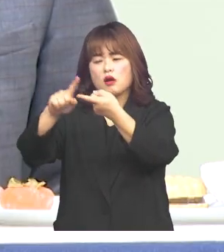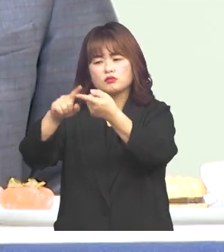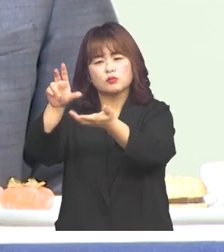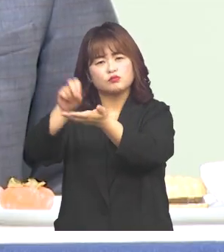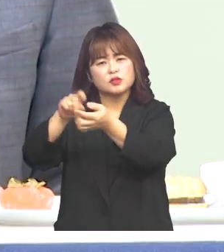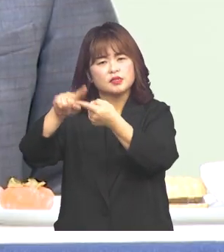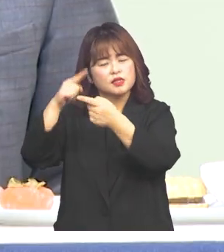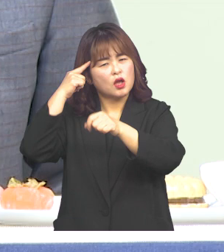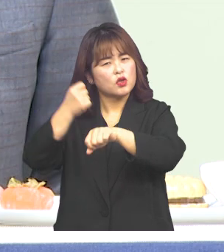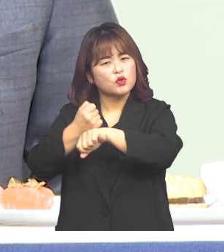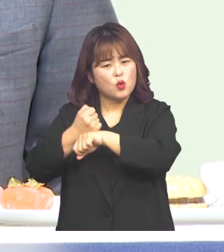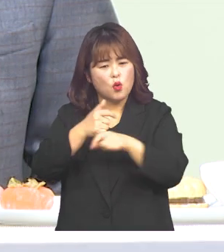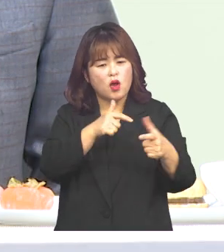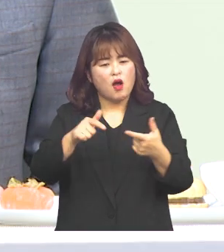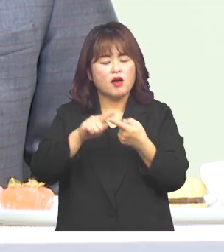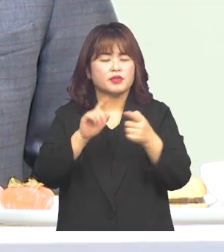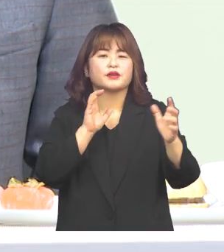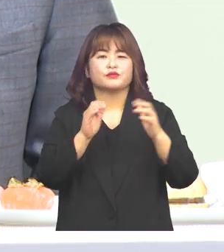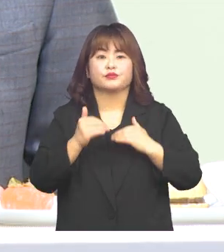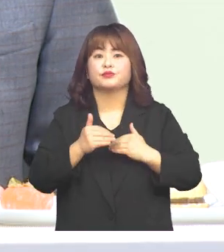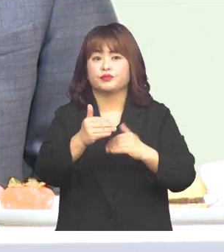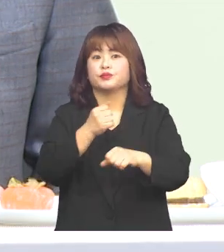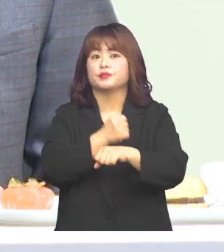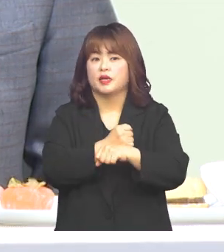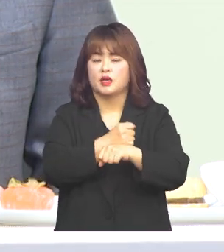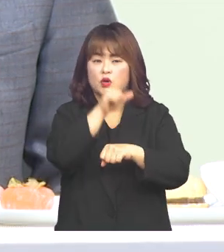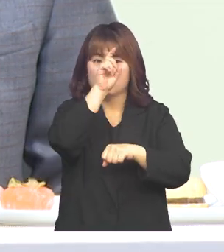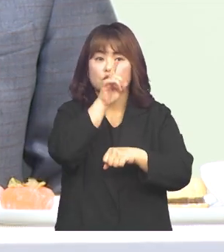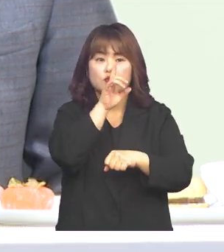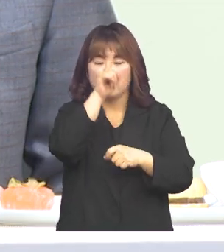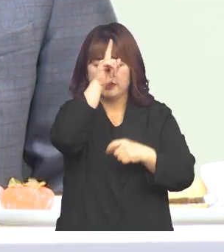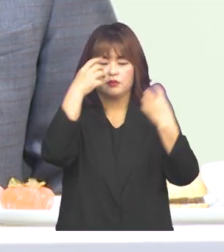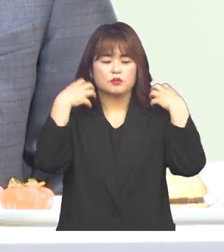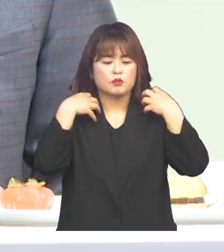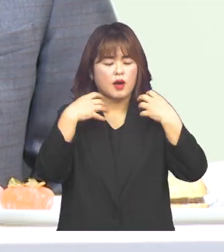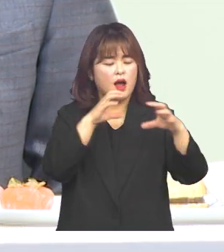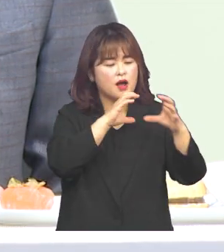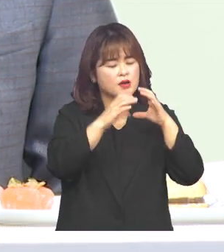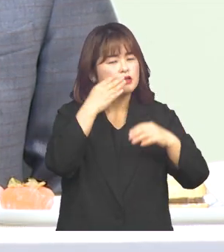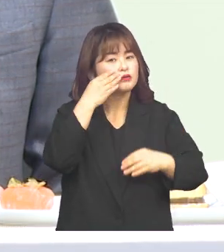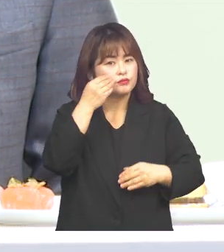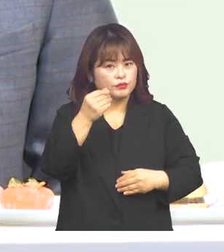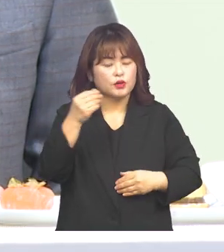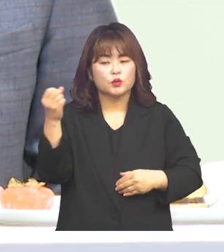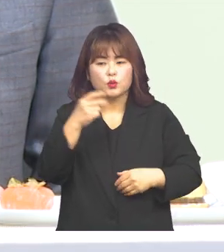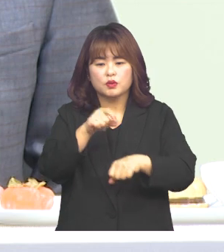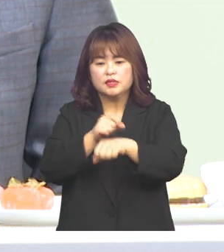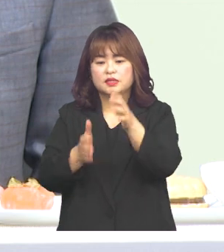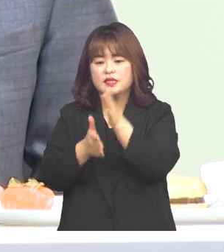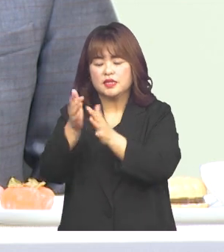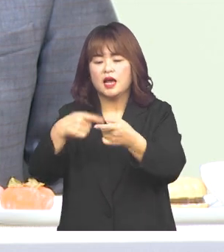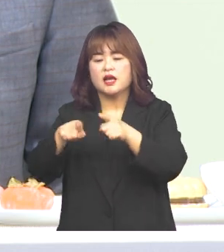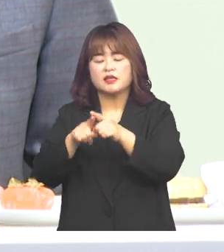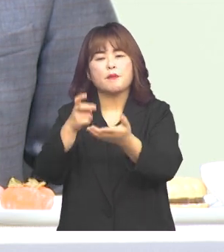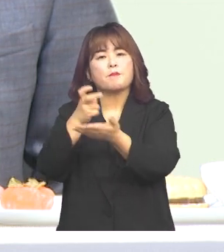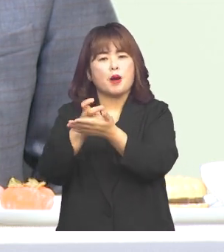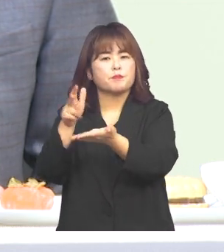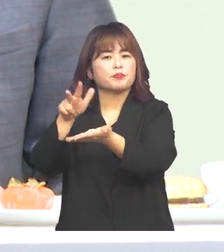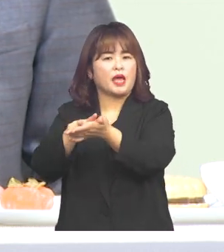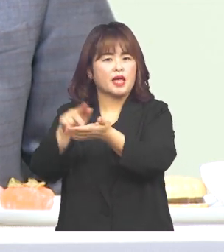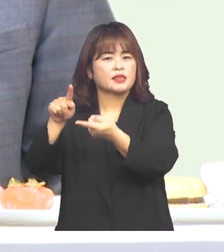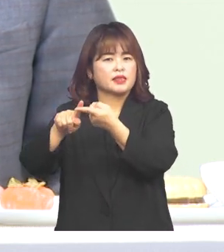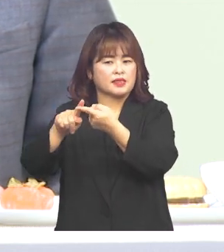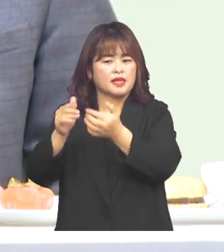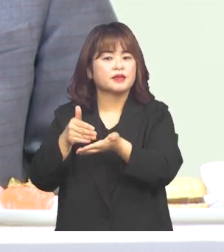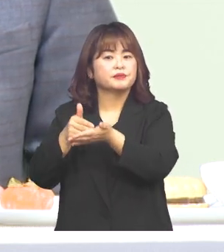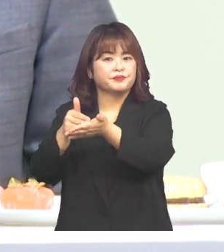의제를 논의했습니다. 이 시장은 이날 중앙정부와의 소통을 강화하고 특례시 입장이 반영된 법안